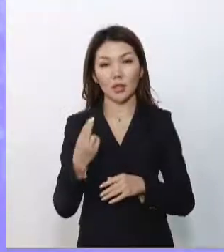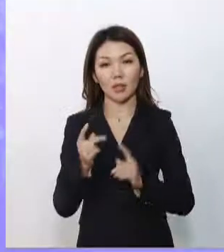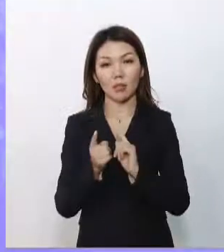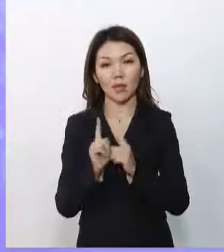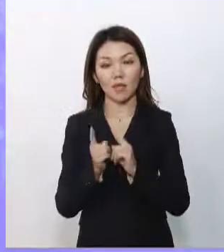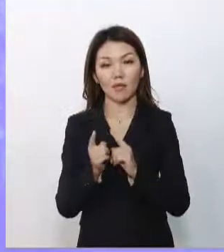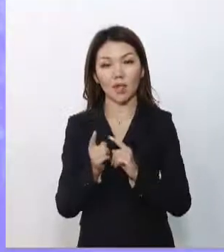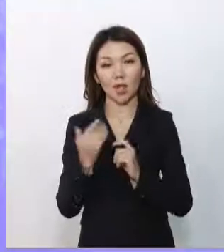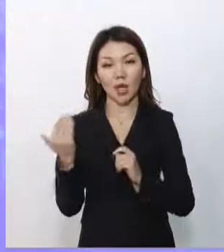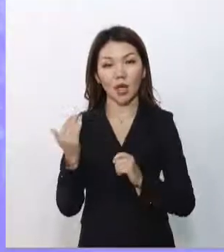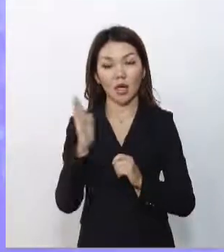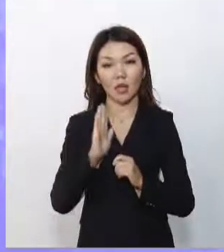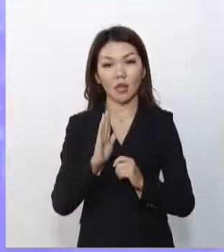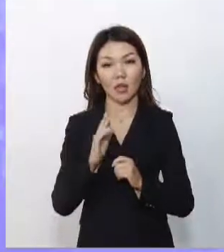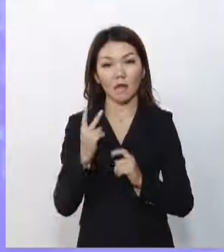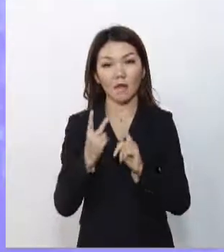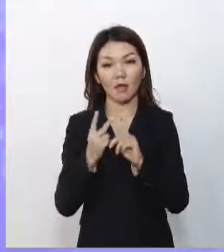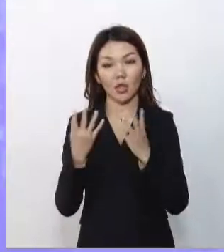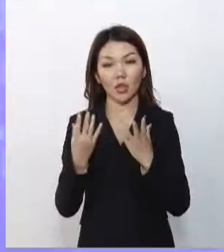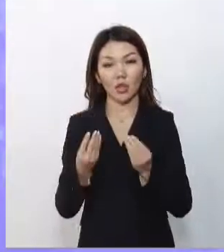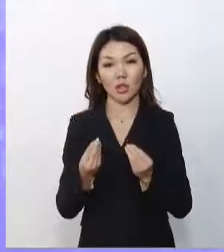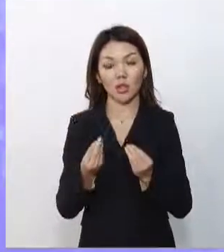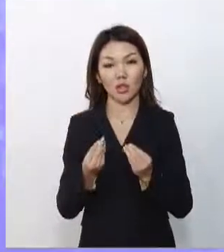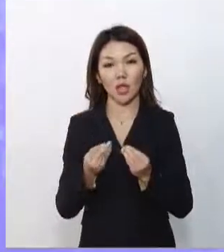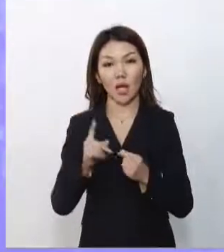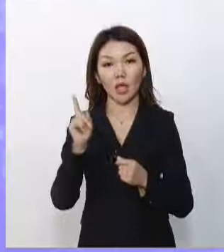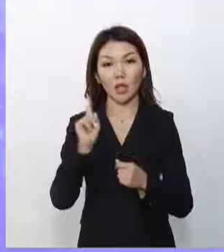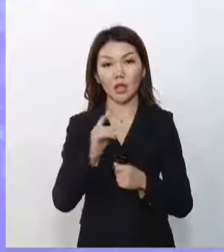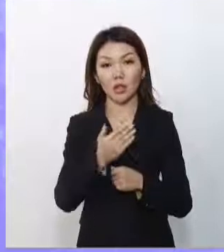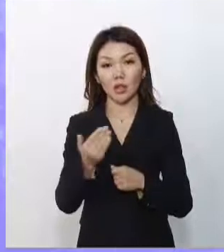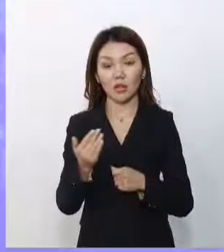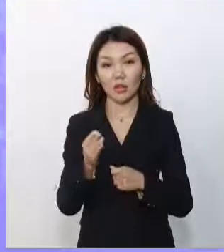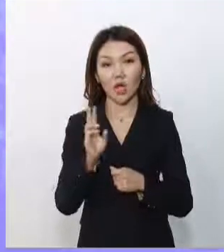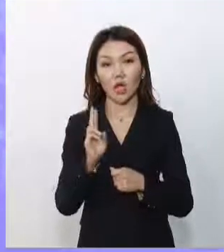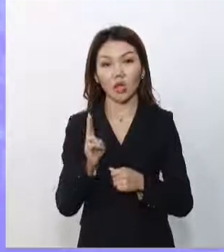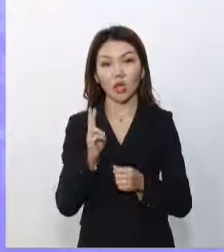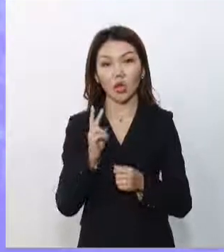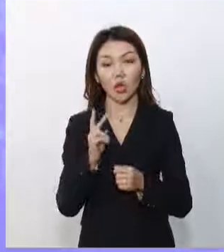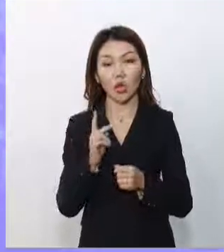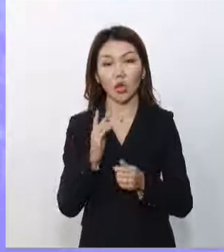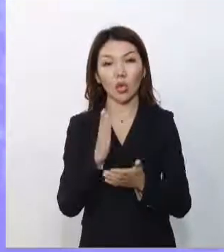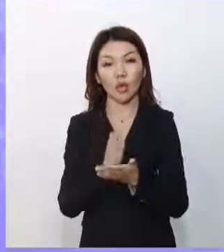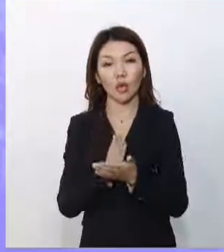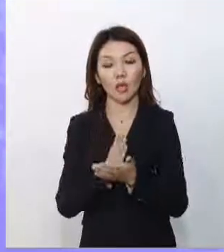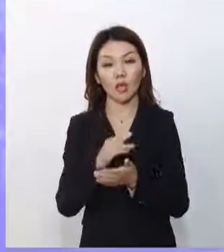она во второй день? А знаете ли вы, кто такой переводчик?